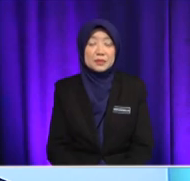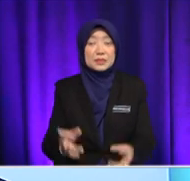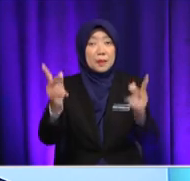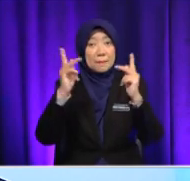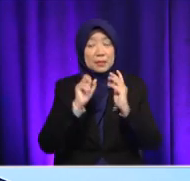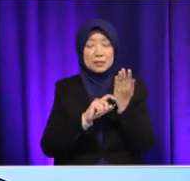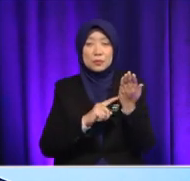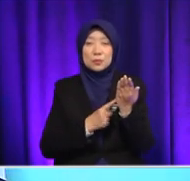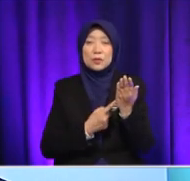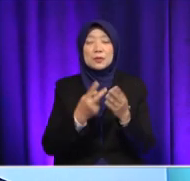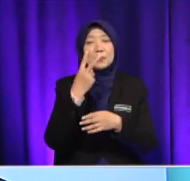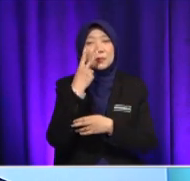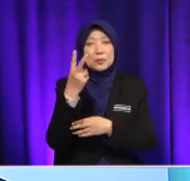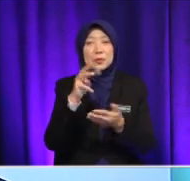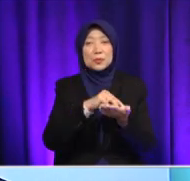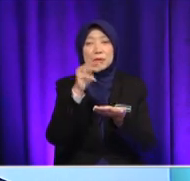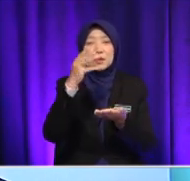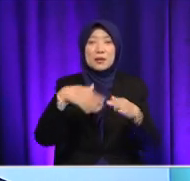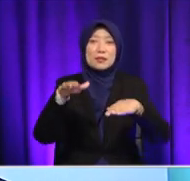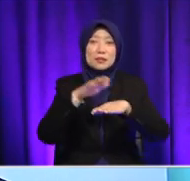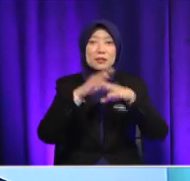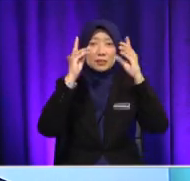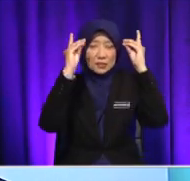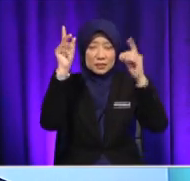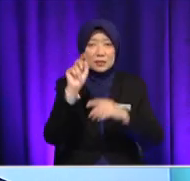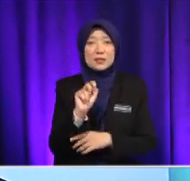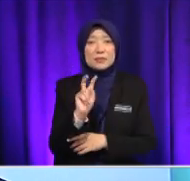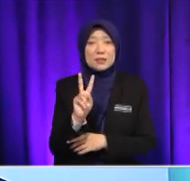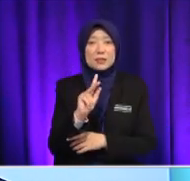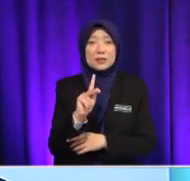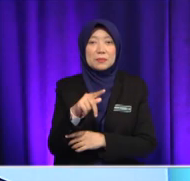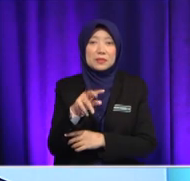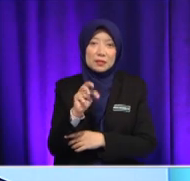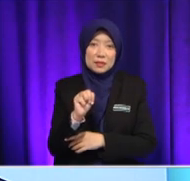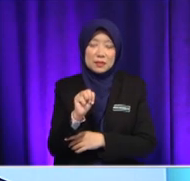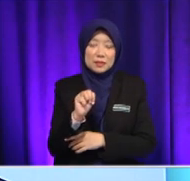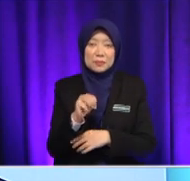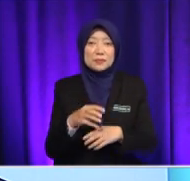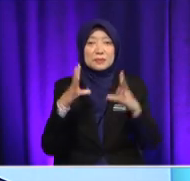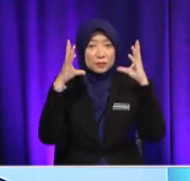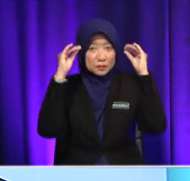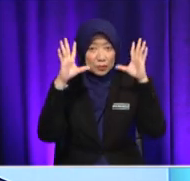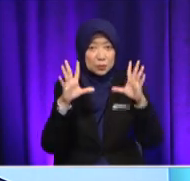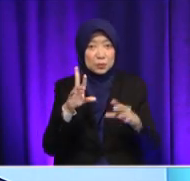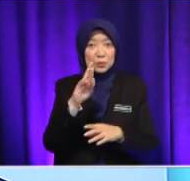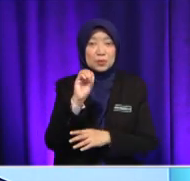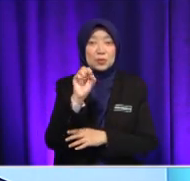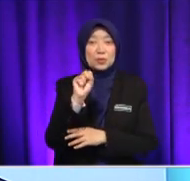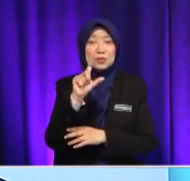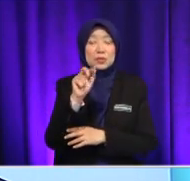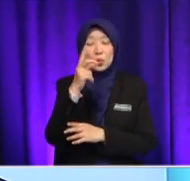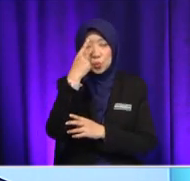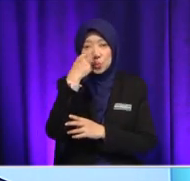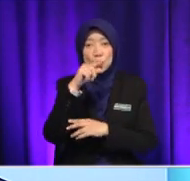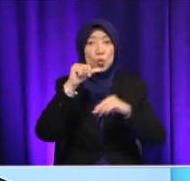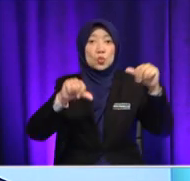Kembali semula menonton Menengah Atas di Didik TV KPM bersama dengan saya Sean Steven dan juga Cikgu Roslan bagi mata